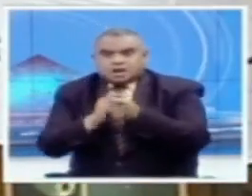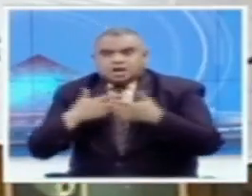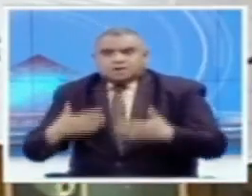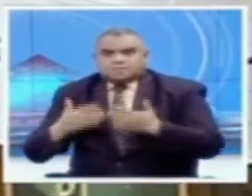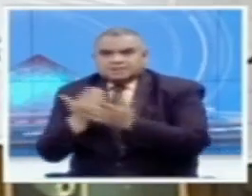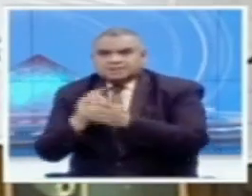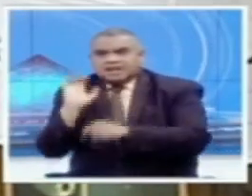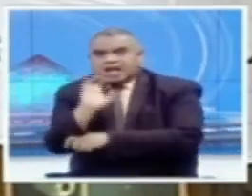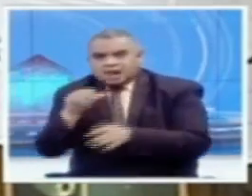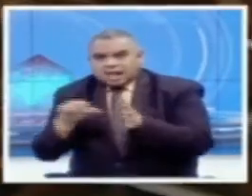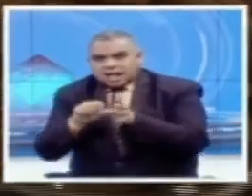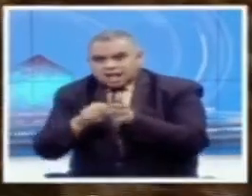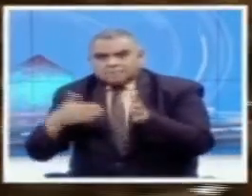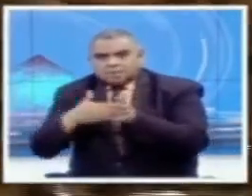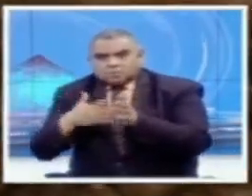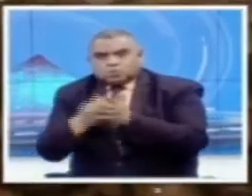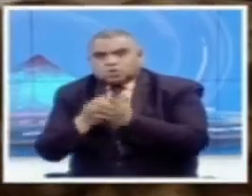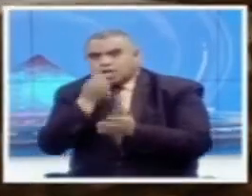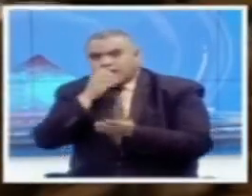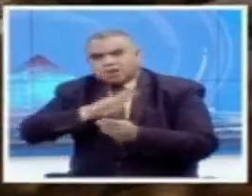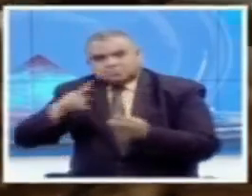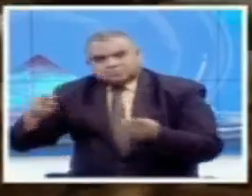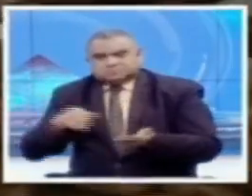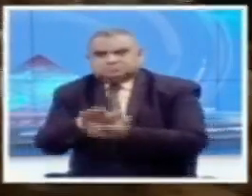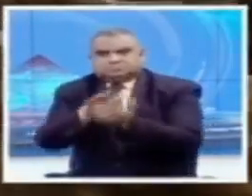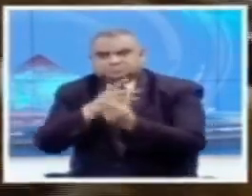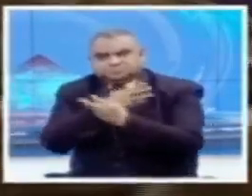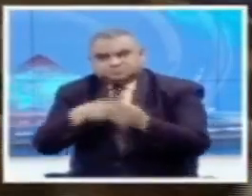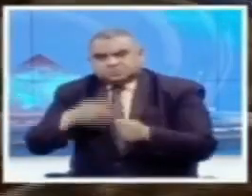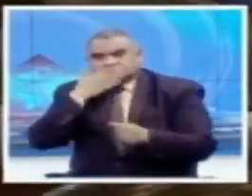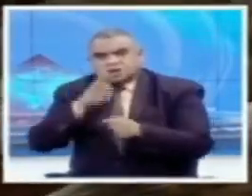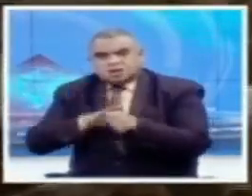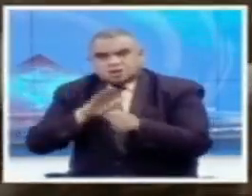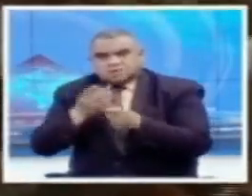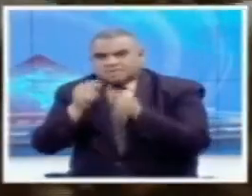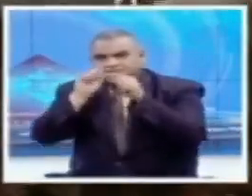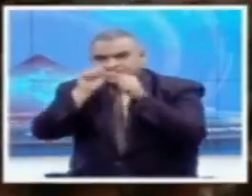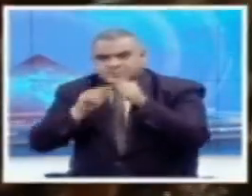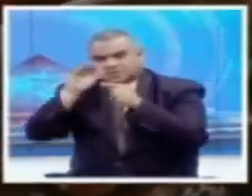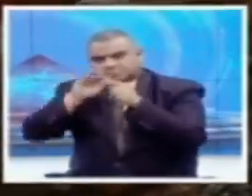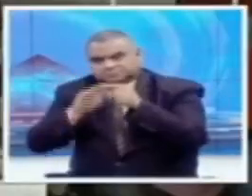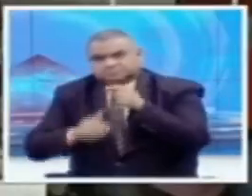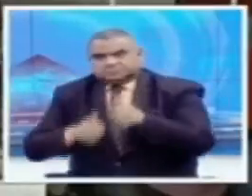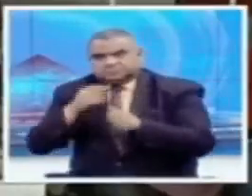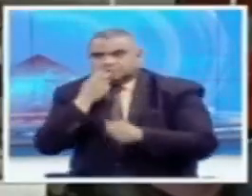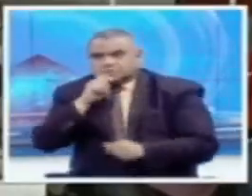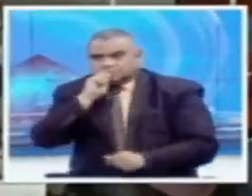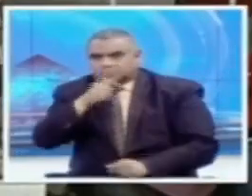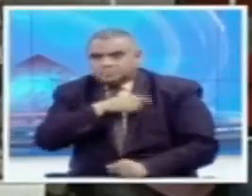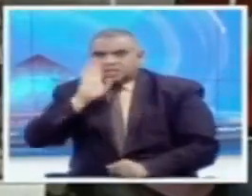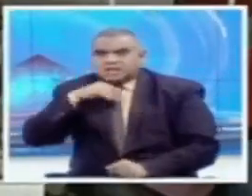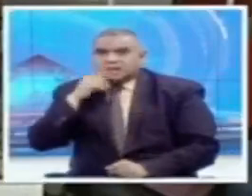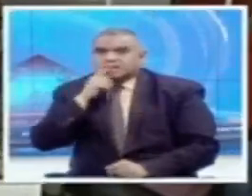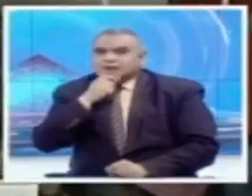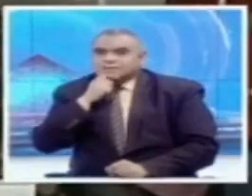على العاملين بها في توفير كافه مستلزمات الشهر الكريم باسعار تنافسيه. لمياء